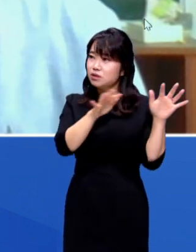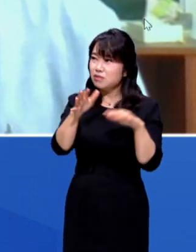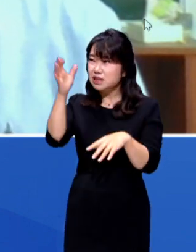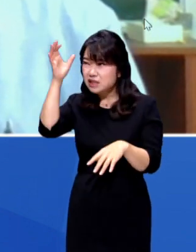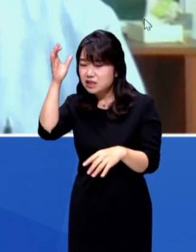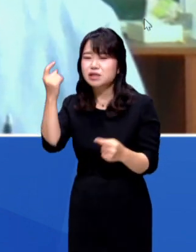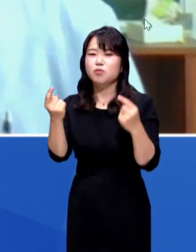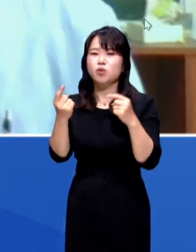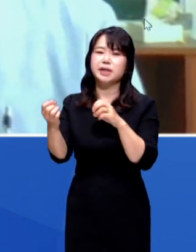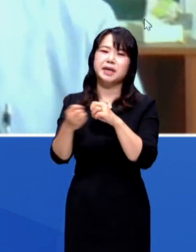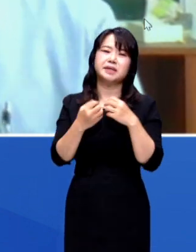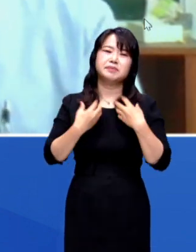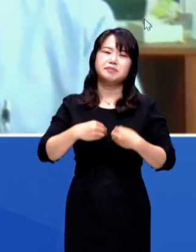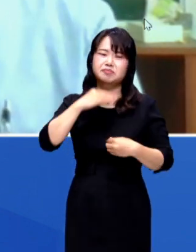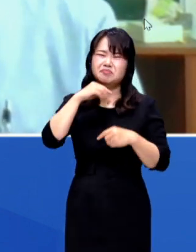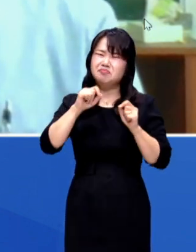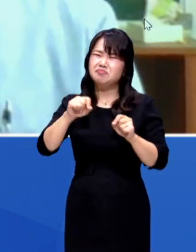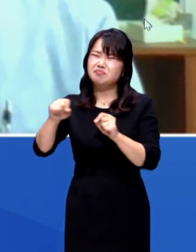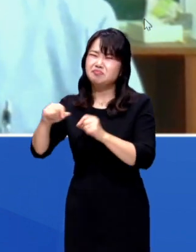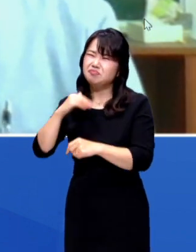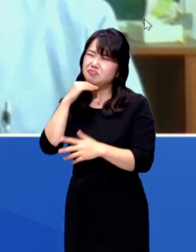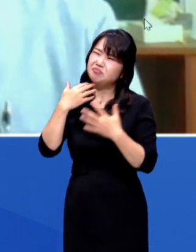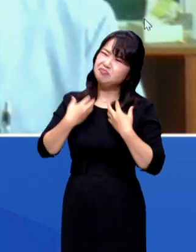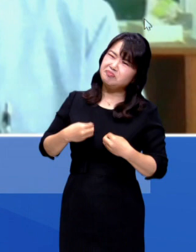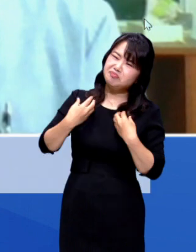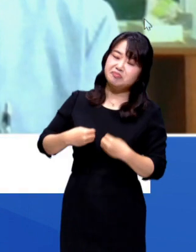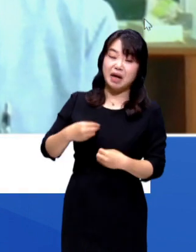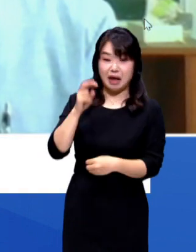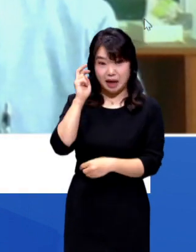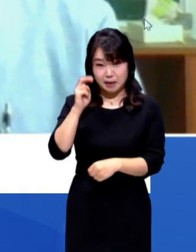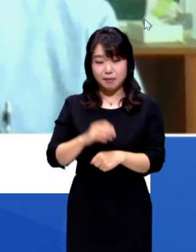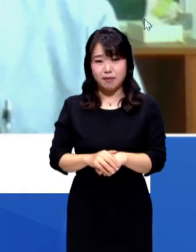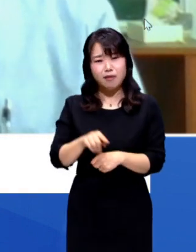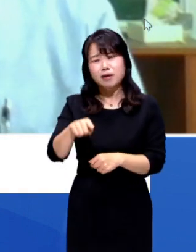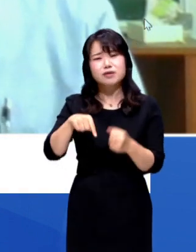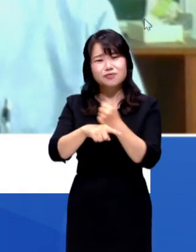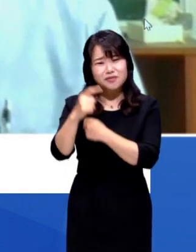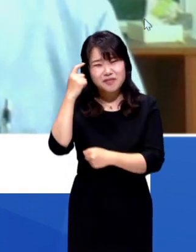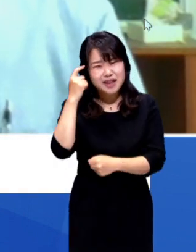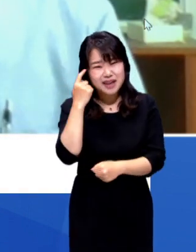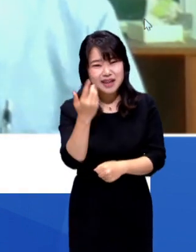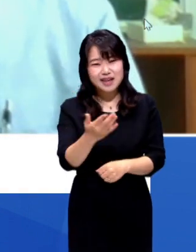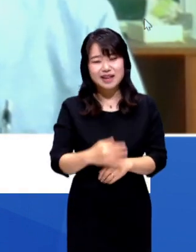사실 실망감이 더 크다고 좀 들었습니다. 근본적인 이유는 무엇이라고 봅니까?